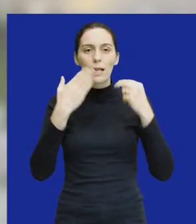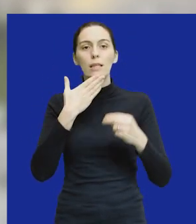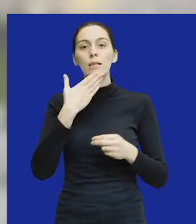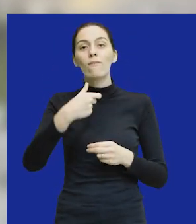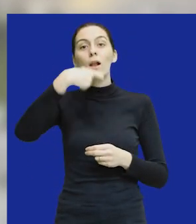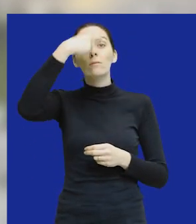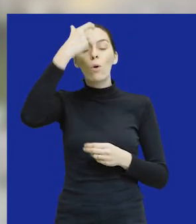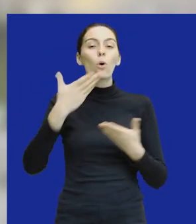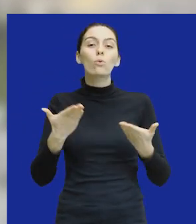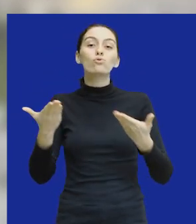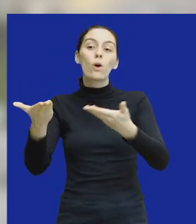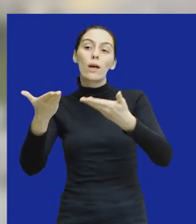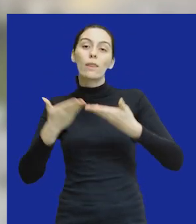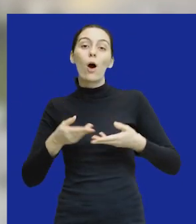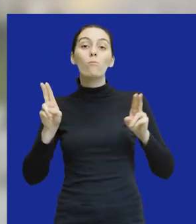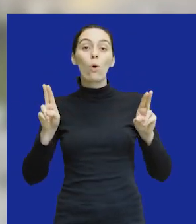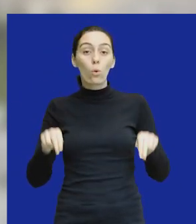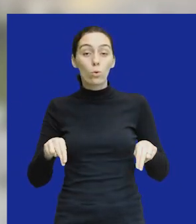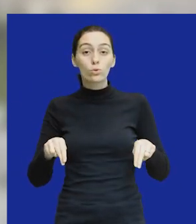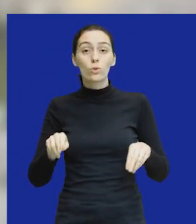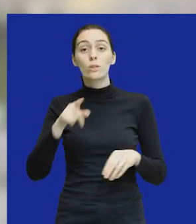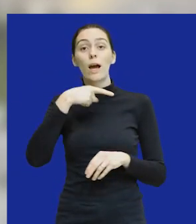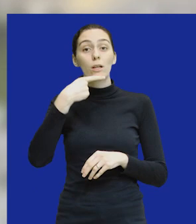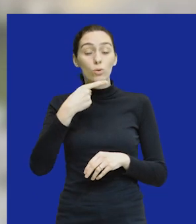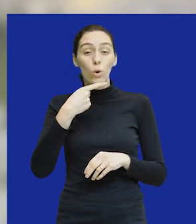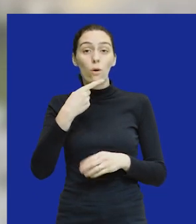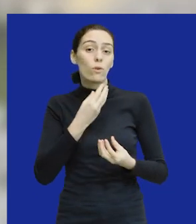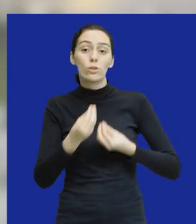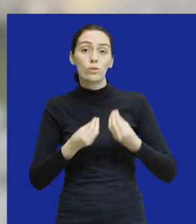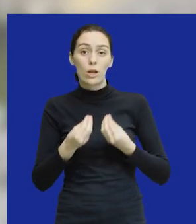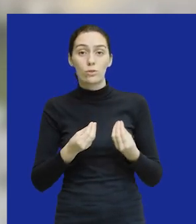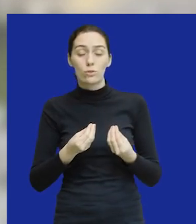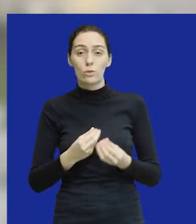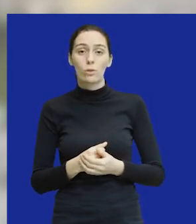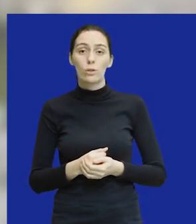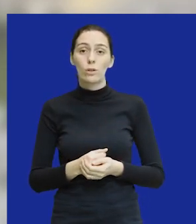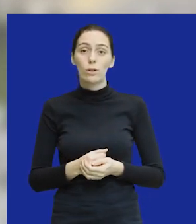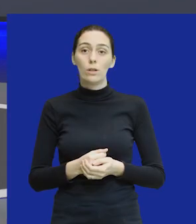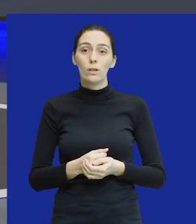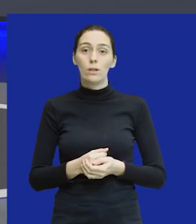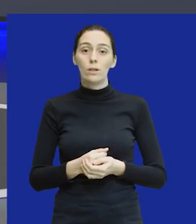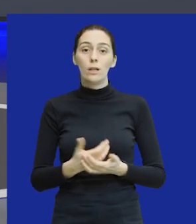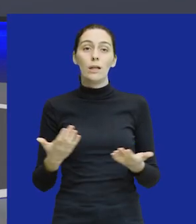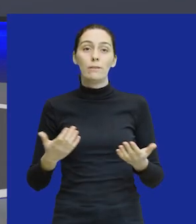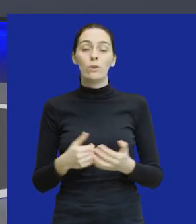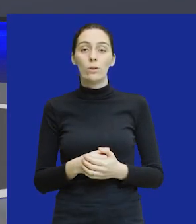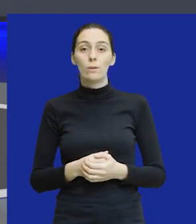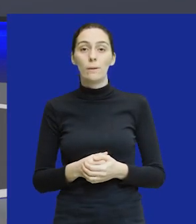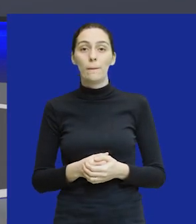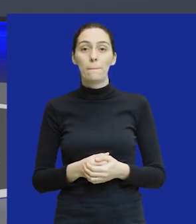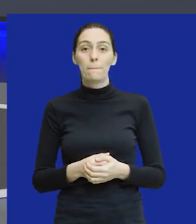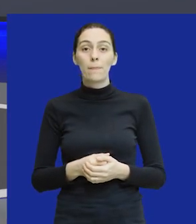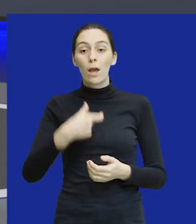poniziti, zahvaliti Bogu što ti je uopće dao mogućnost da izgovoriš nešto. Evo, što je